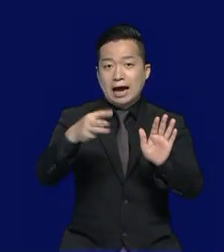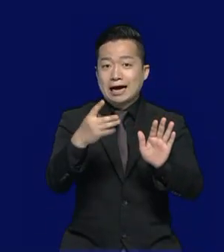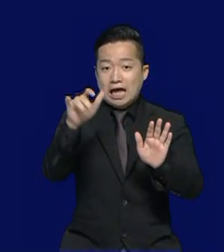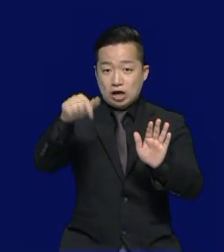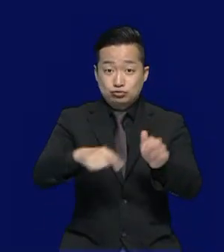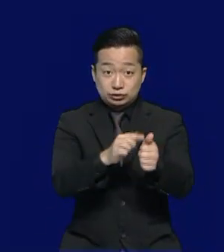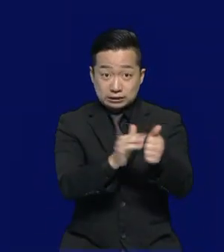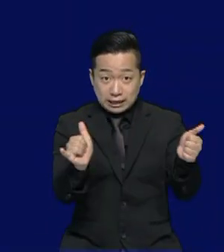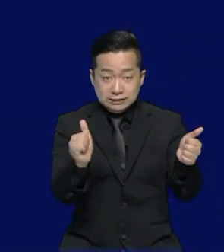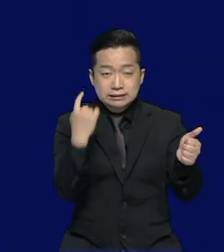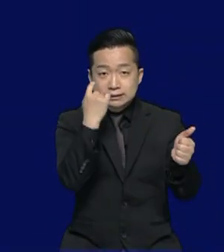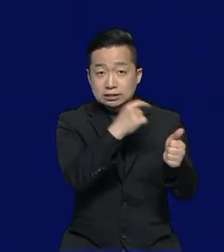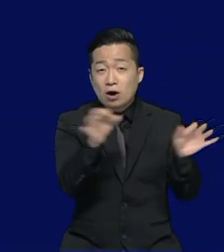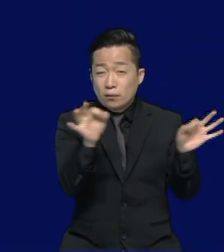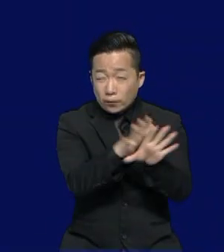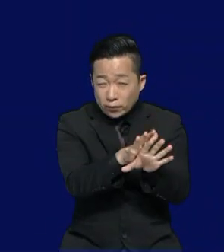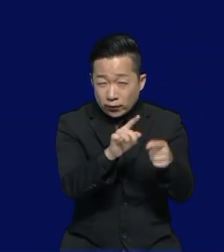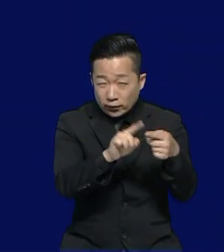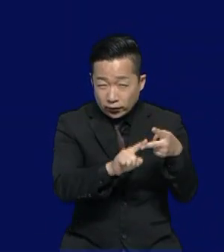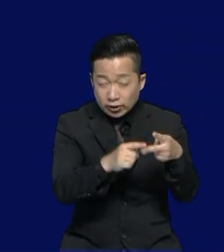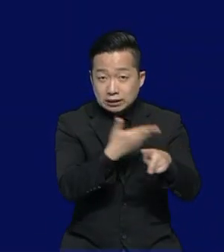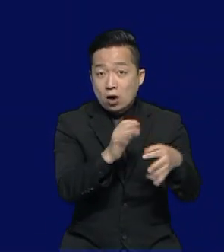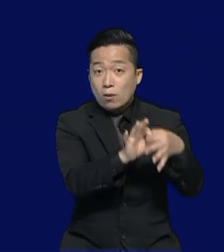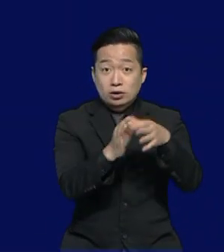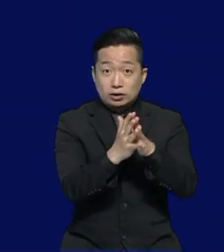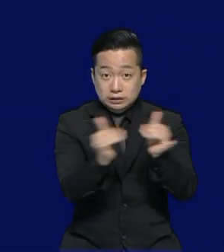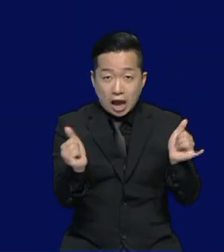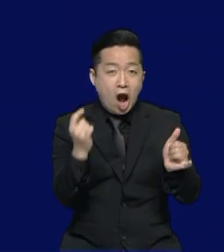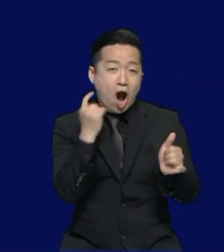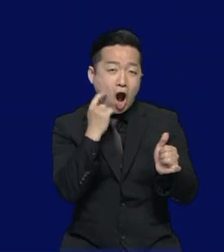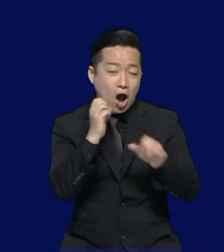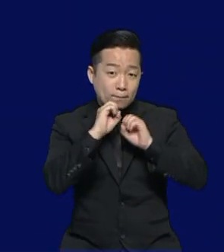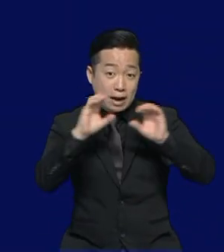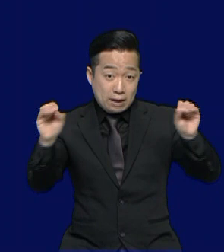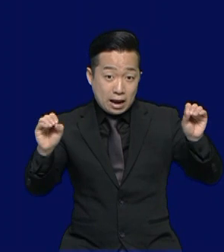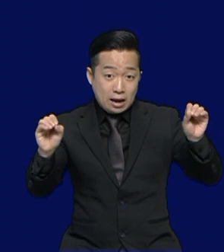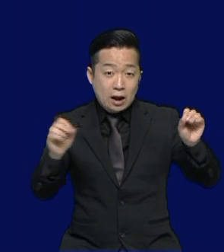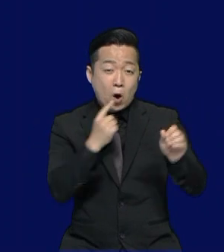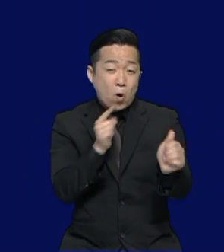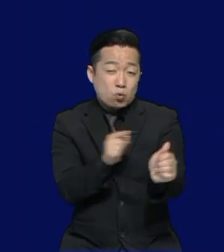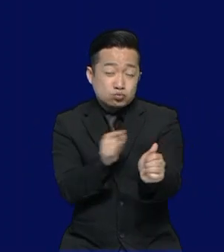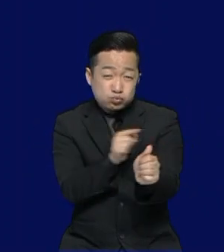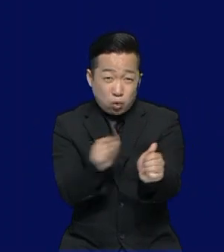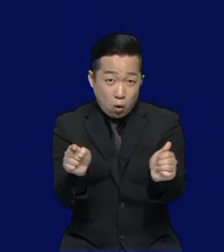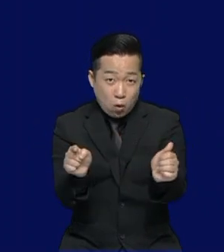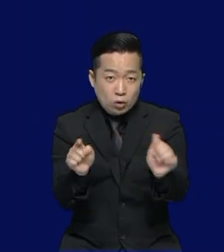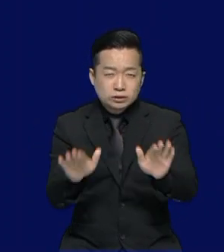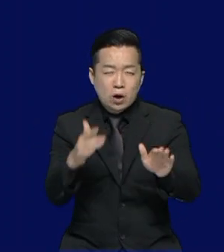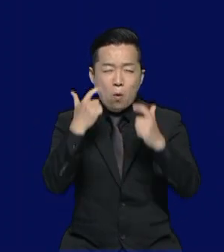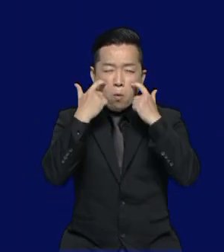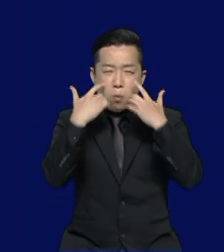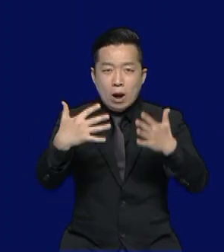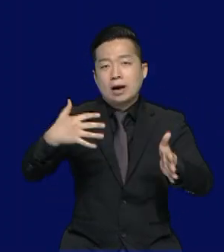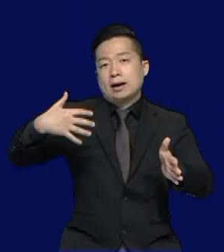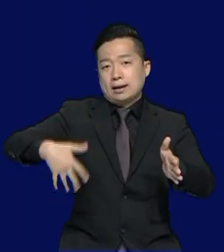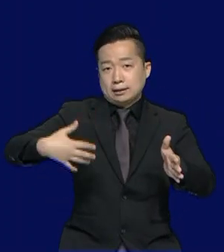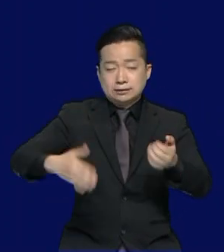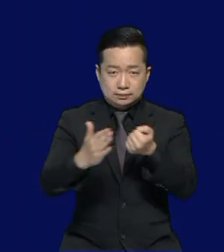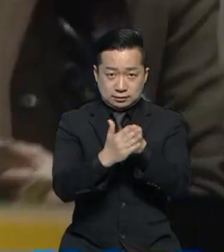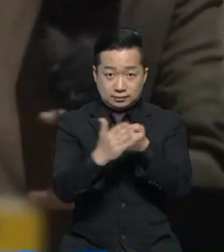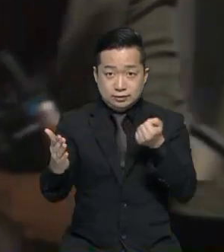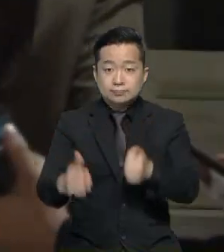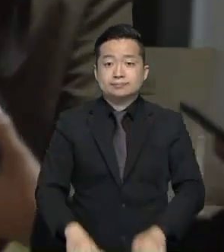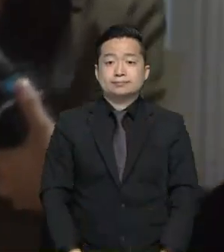직접 증거인멸을 시도하거나 다른 관련자들에게 허위사실을 진술하도록 회유했다고 단정하기 어렵다고